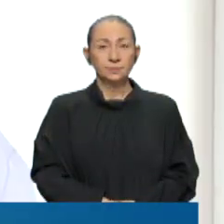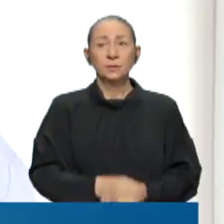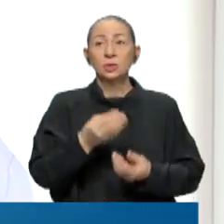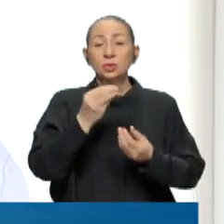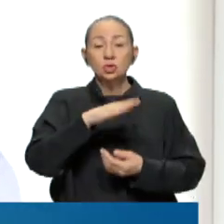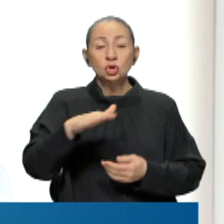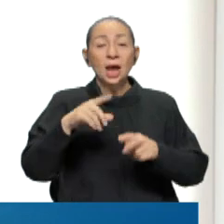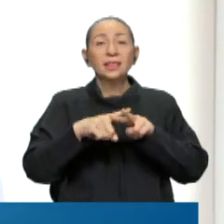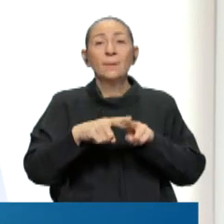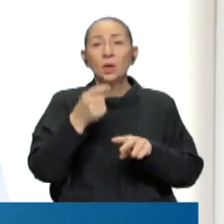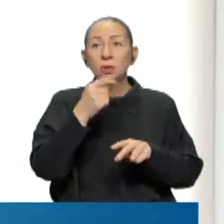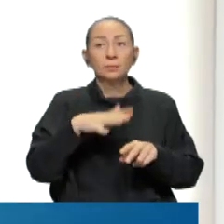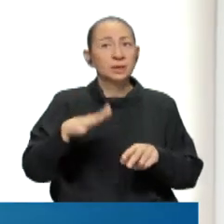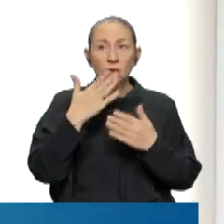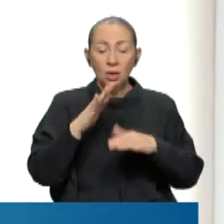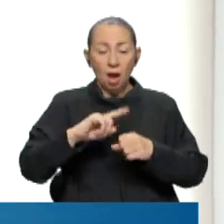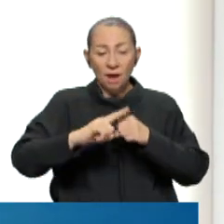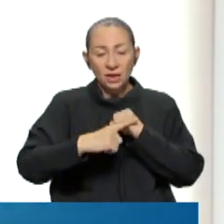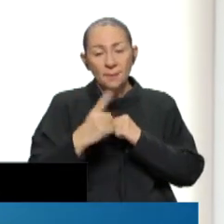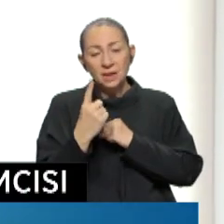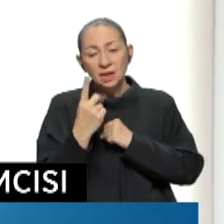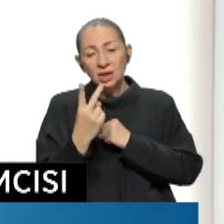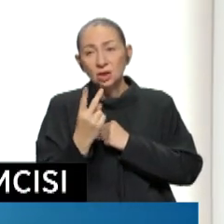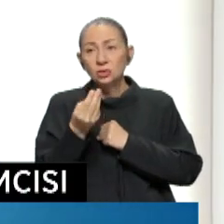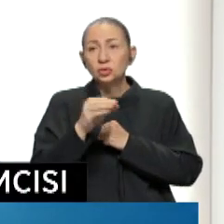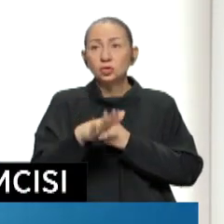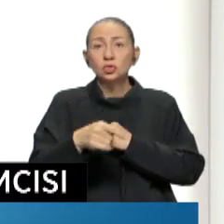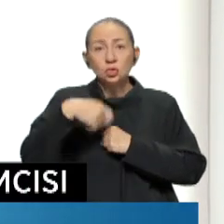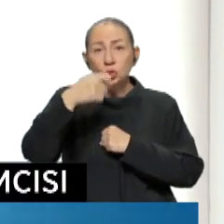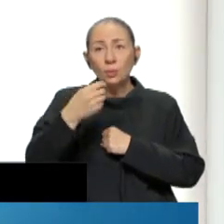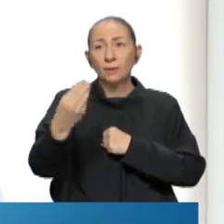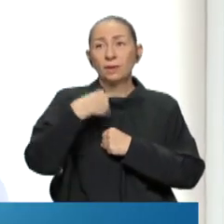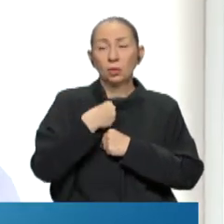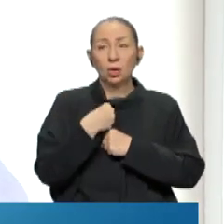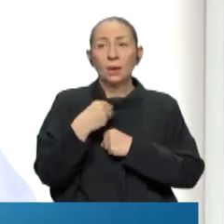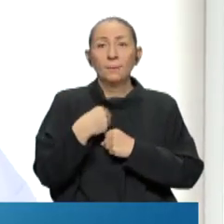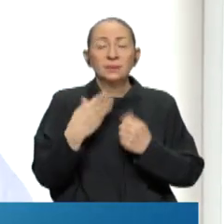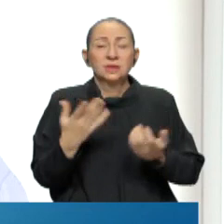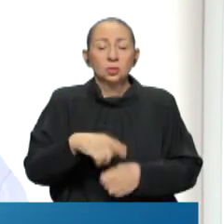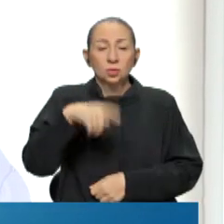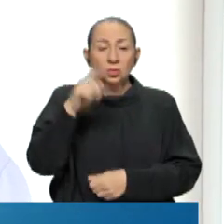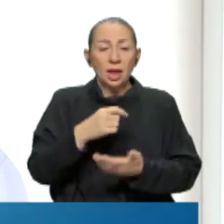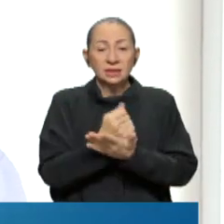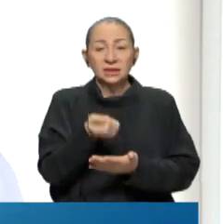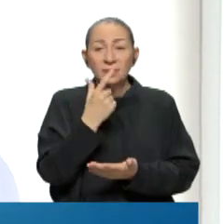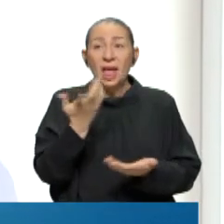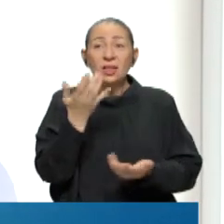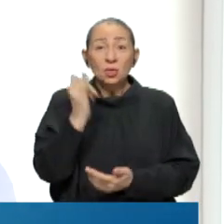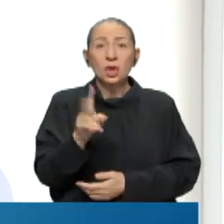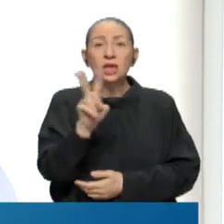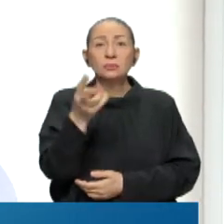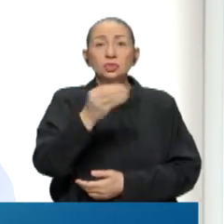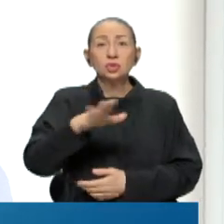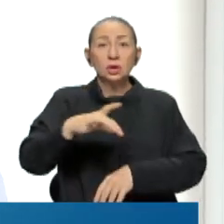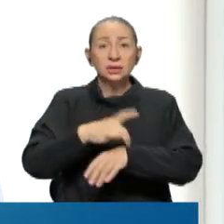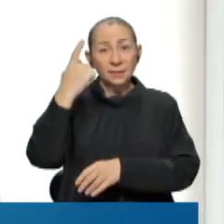çocuk antibiyotikleri piyasada yok Haftada bir iki tane çocuk şurubu görüyor eczanemize benim zaten Günde eczaneme en az 20 tane